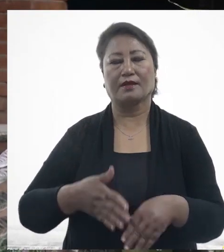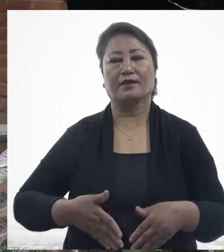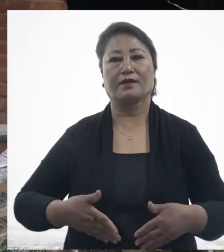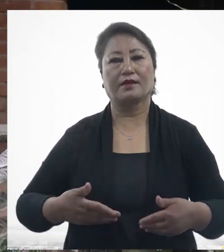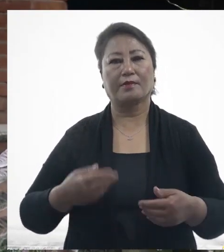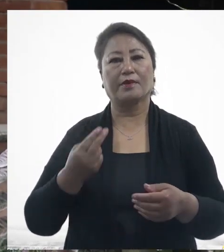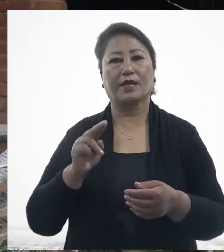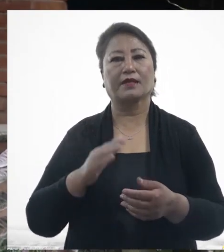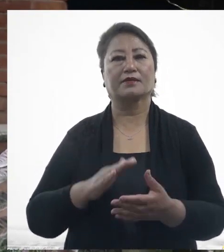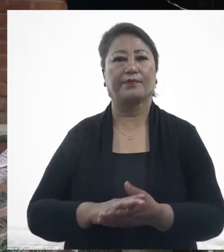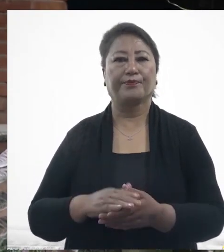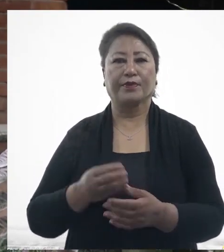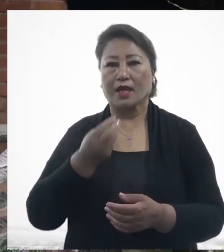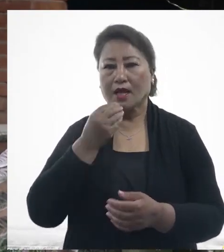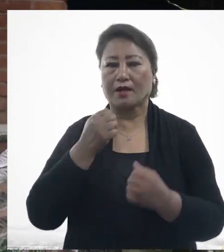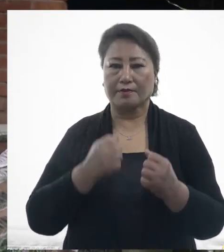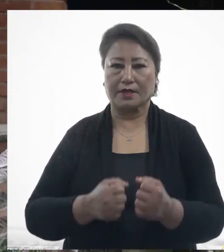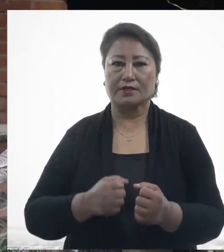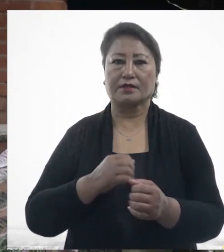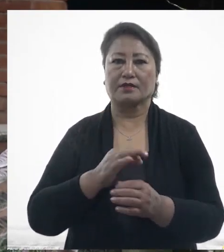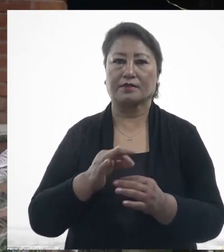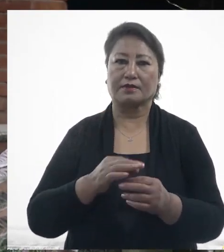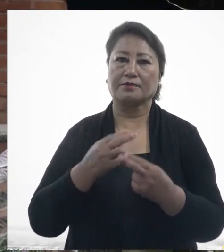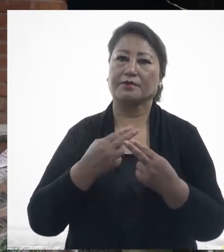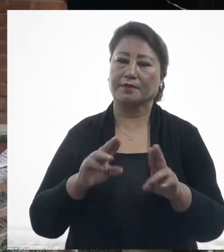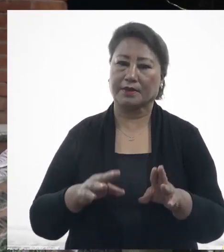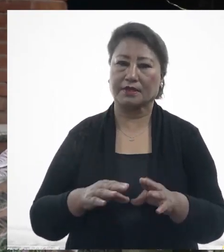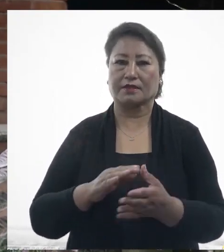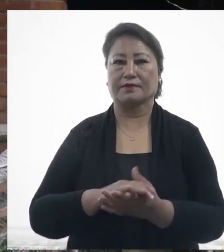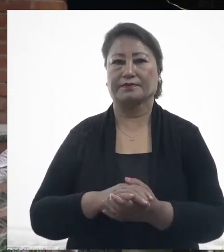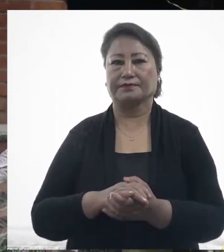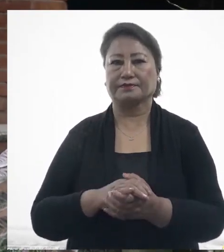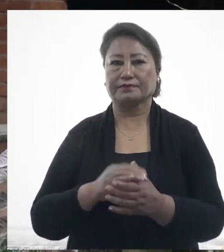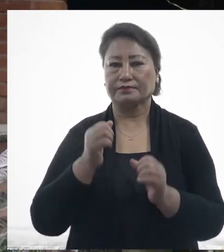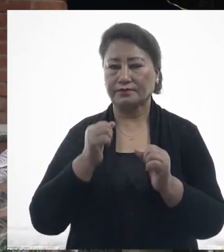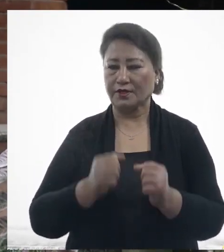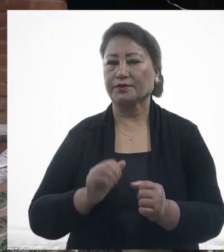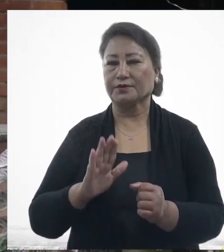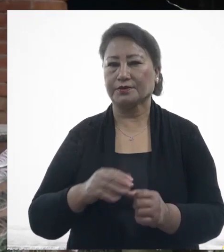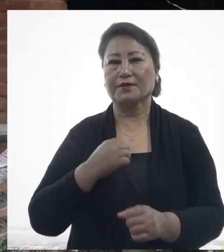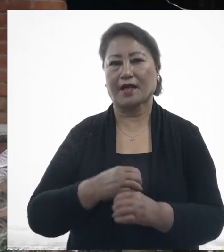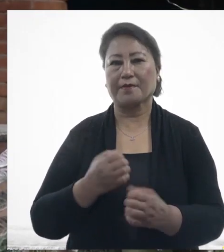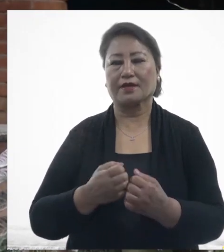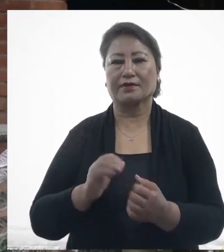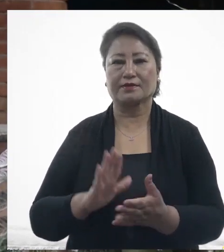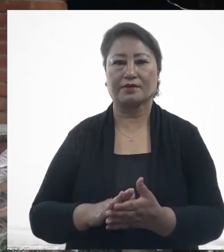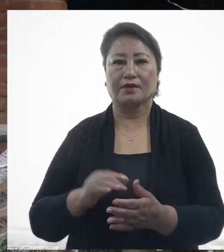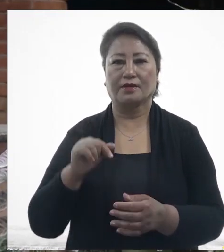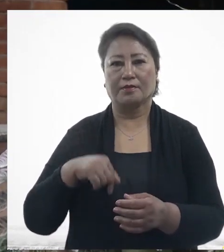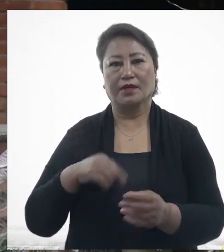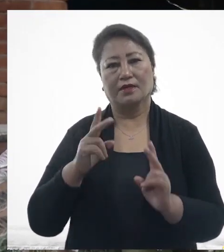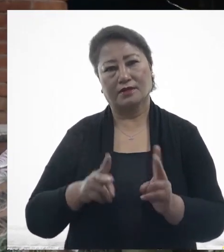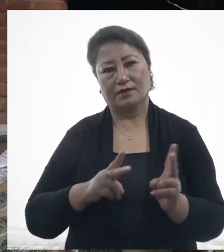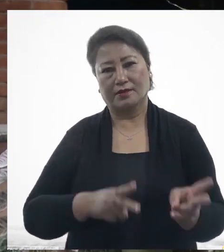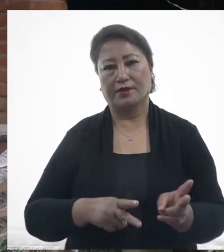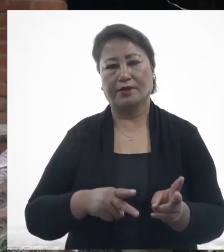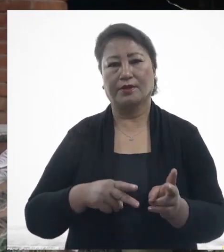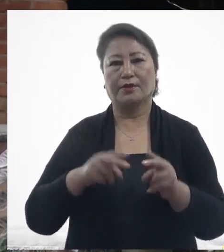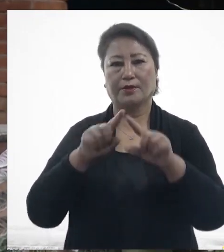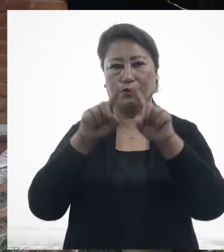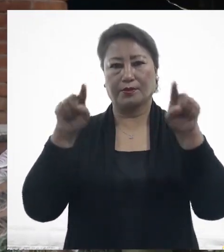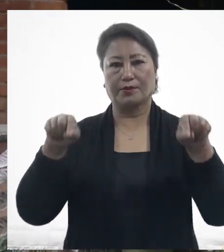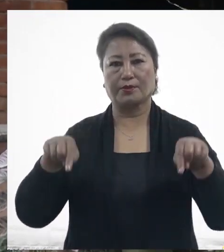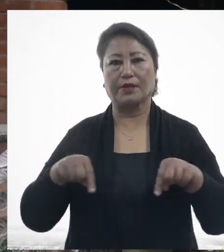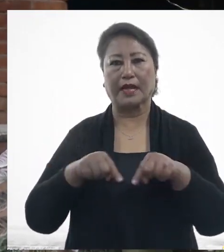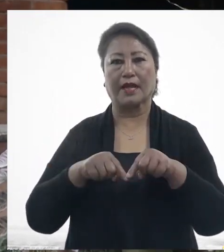भनौँ। खाने बस्ने चाहिँ बस्ने फेरीमा, खाने फेरीमा हो, बसिरहेछौँ, काम गरिरहेछौँ। अब यस्तै हो, अब थान्का बनाएर काम